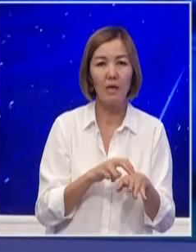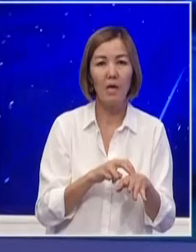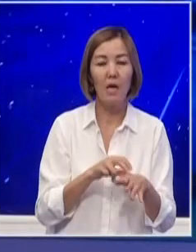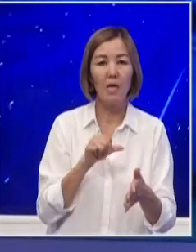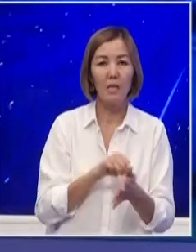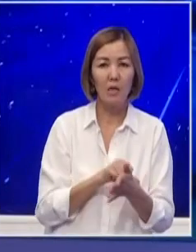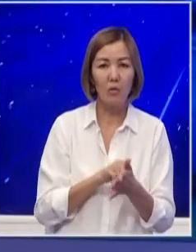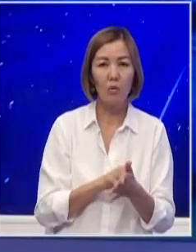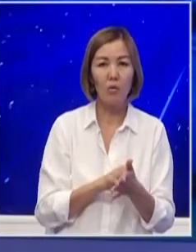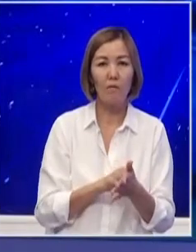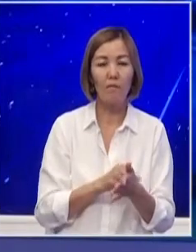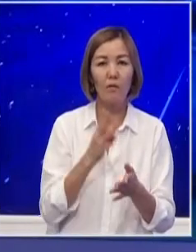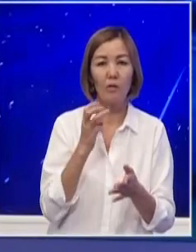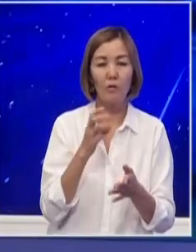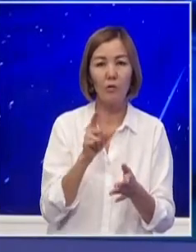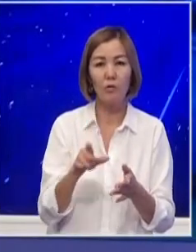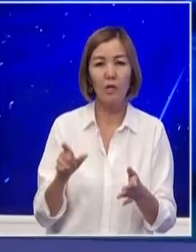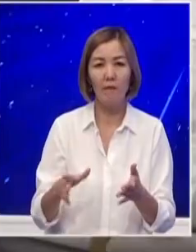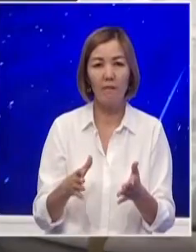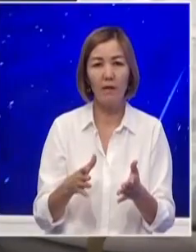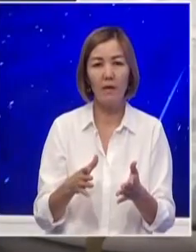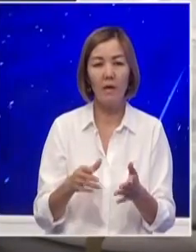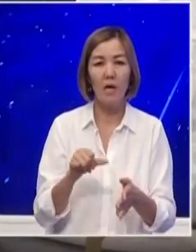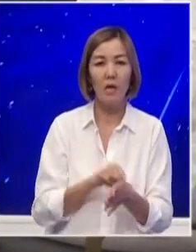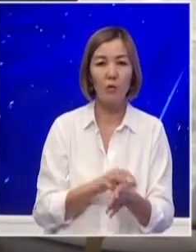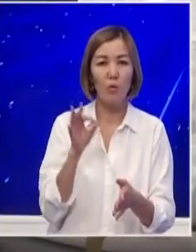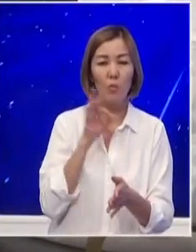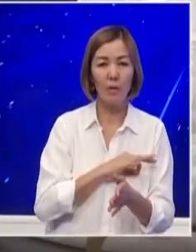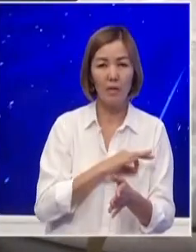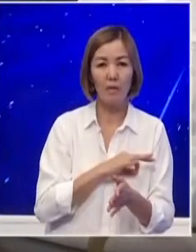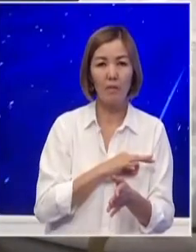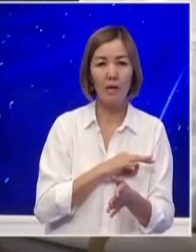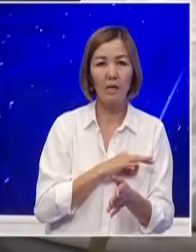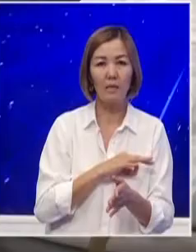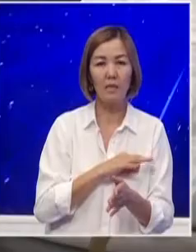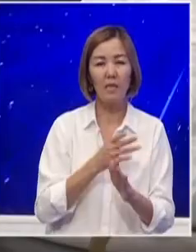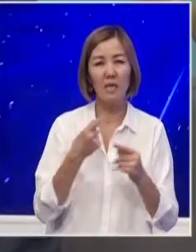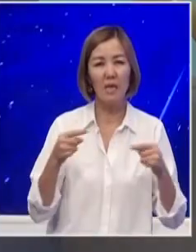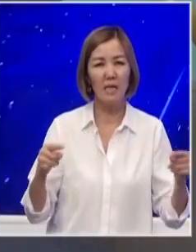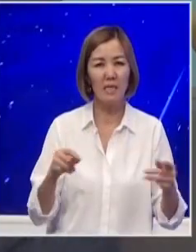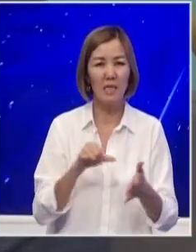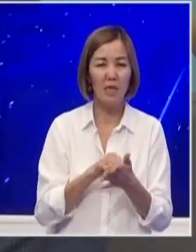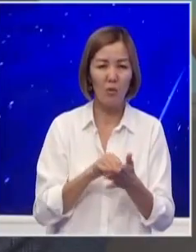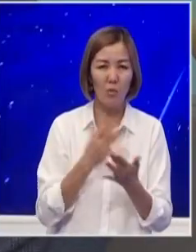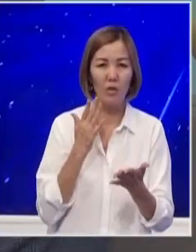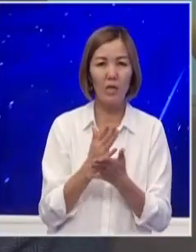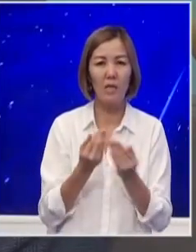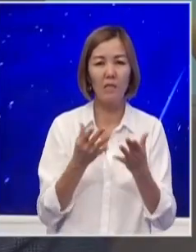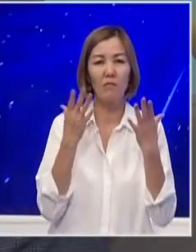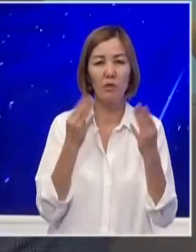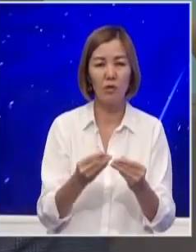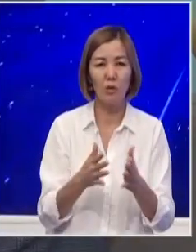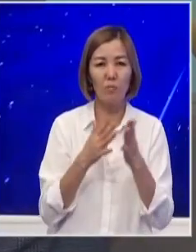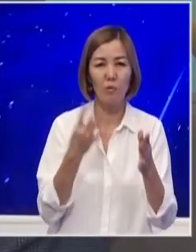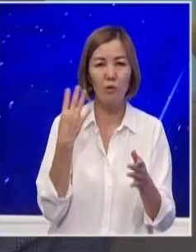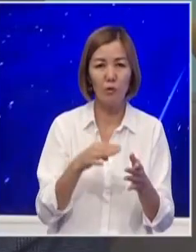находится порядка 300 пациентов, которые употребляют наркотические средства, в том числе и синтетические наркотики. На сегодняшний день более